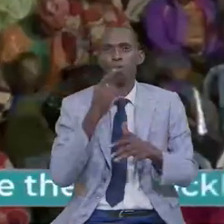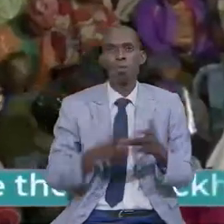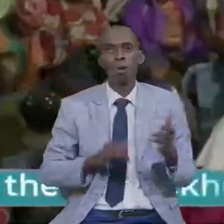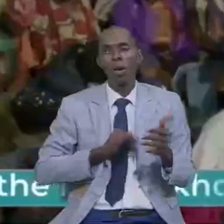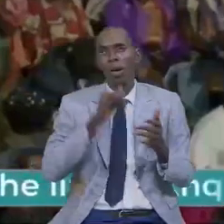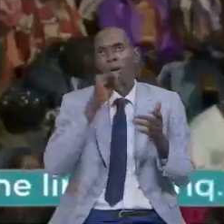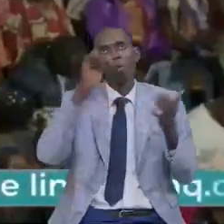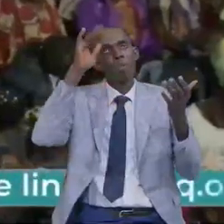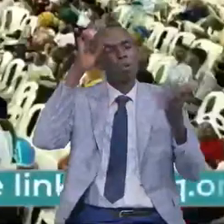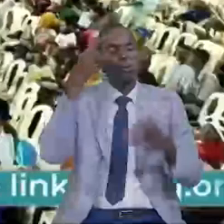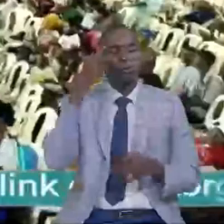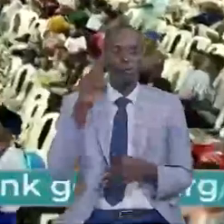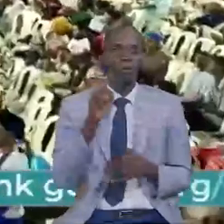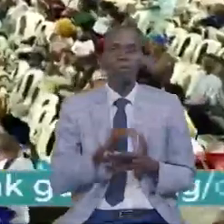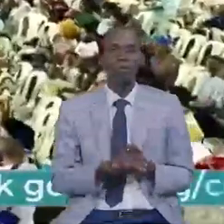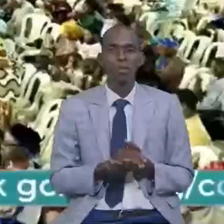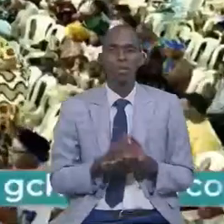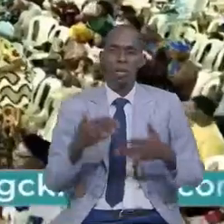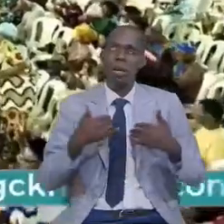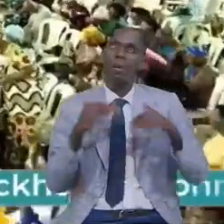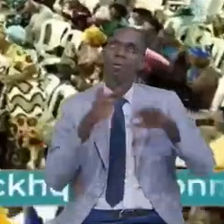fais-moi pitié, aie miséricorde.